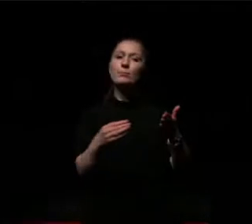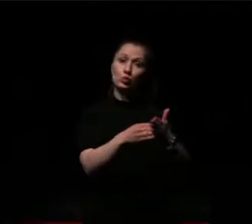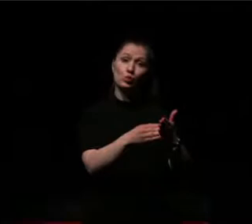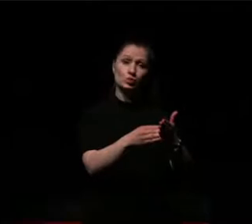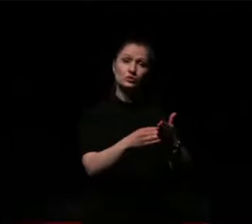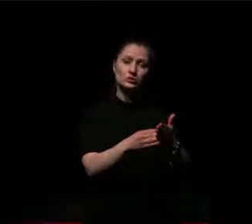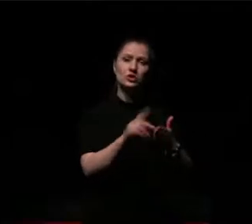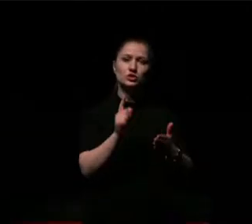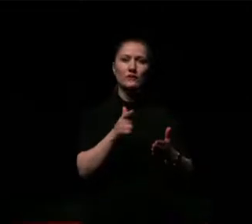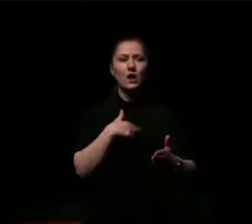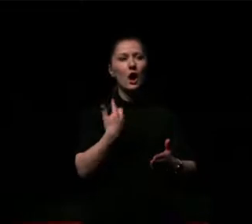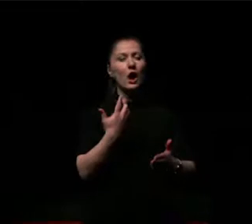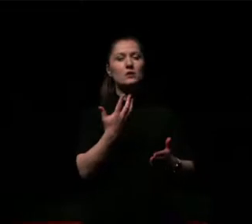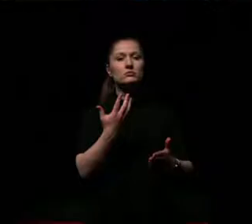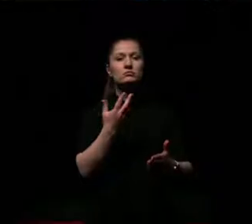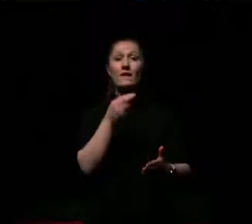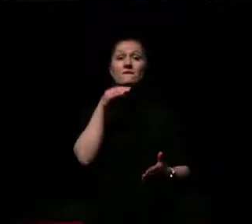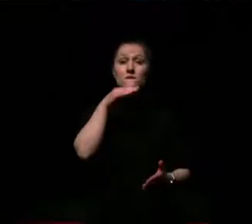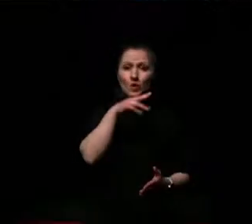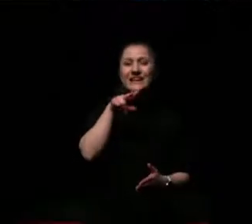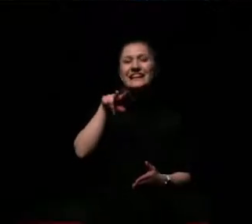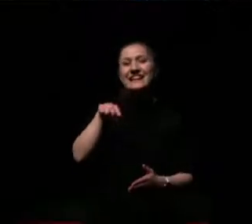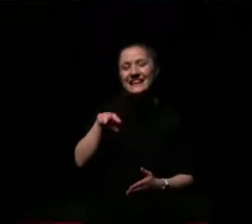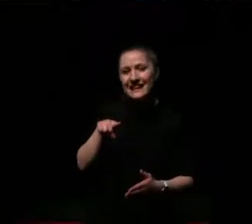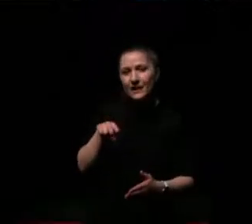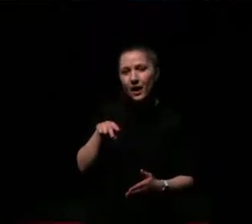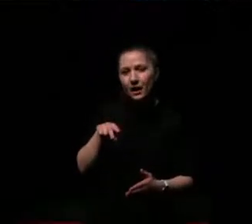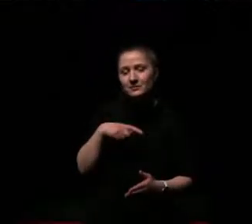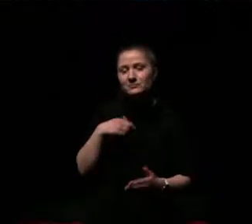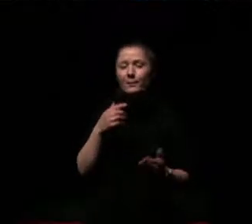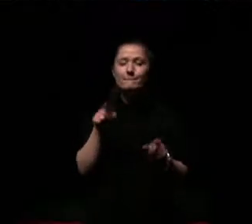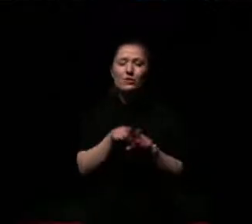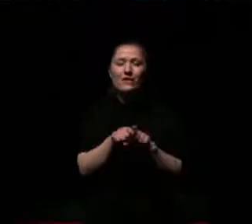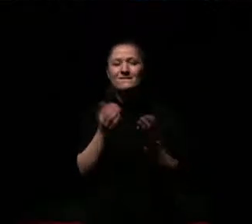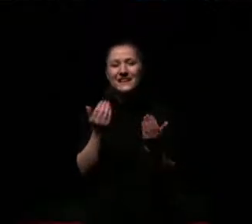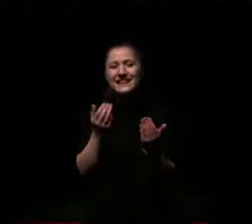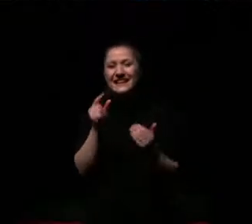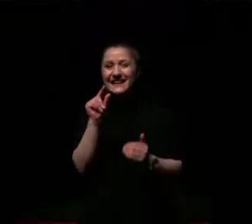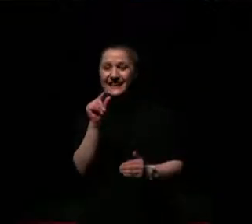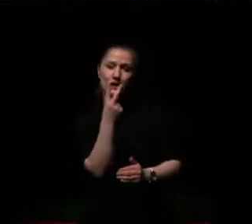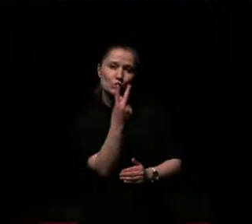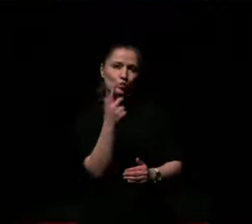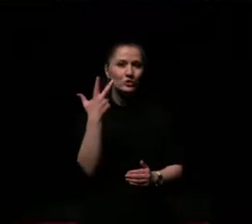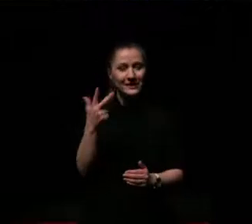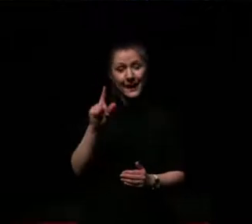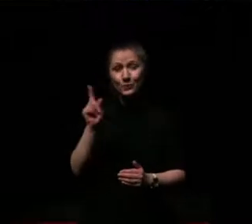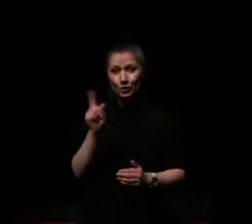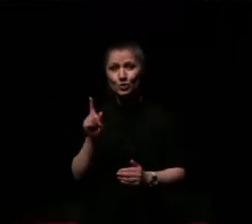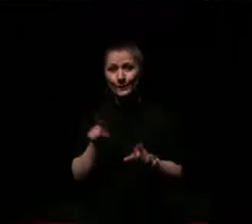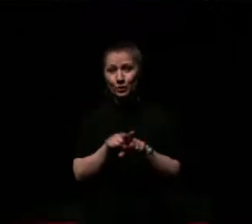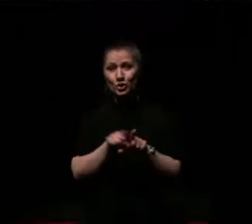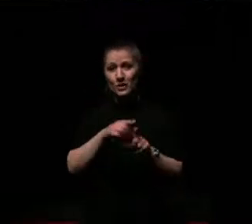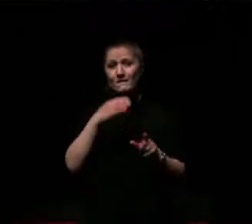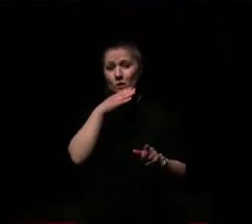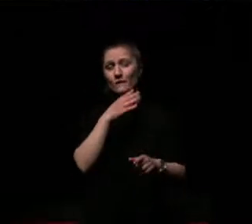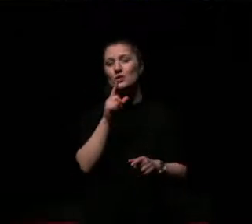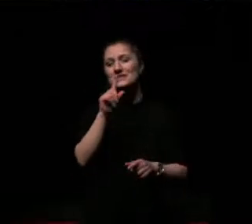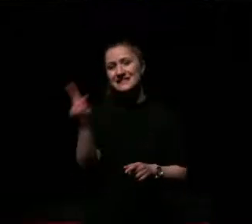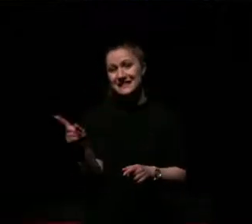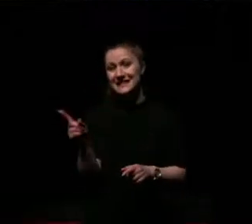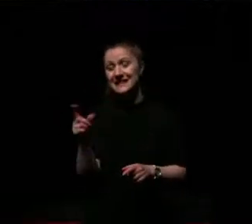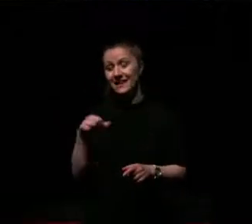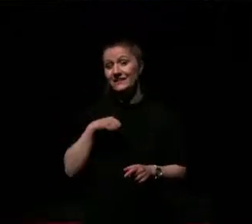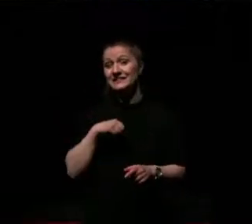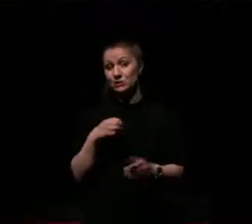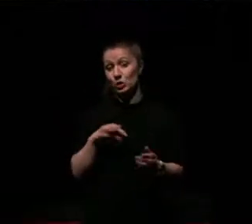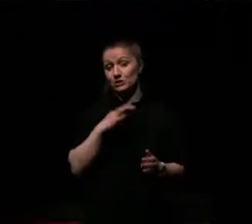en folk digitalt, så kommer vi rett og slett til å la den henge litt i 2 til 3 minutter, slik at folk får tid til å hoppe inn i Zoom-rommet om en ønsker å